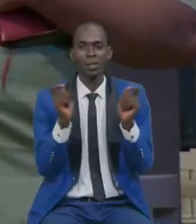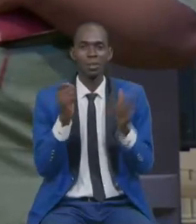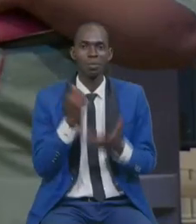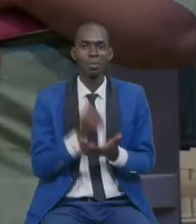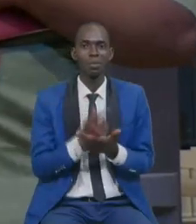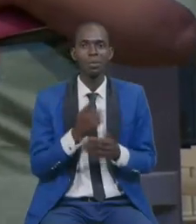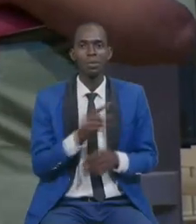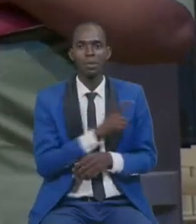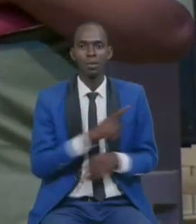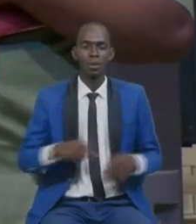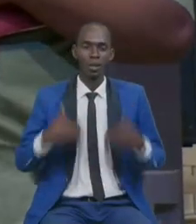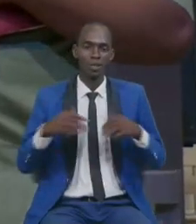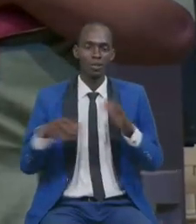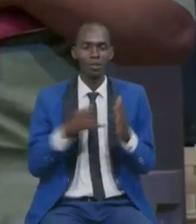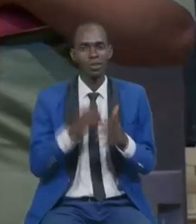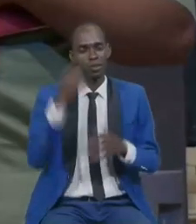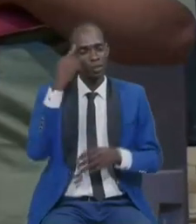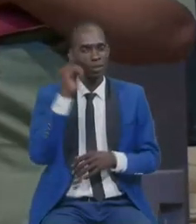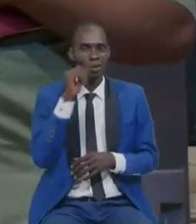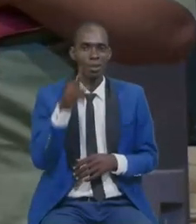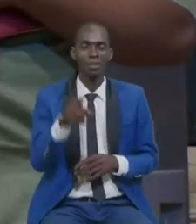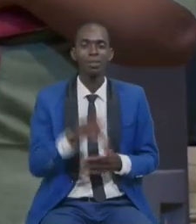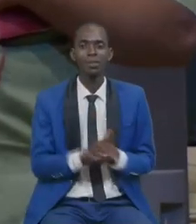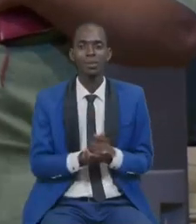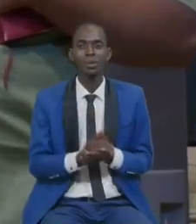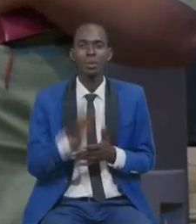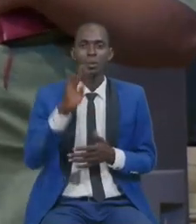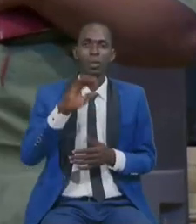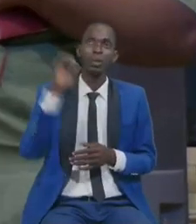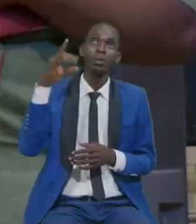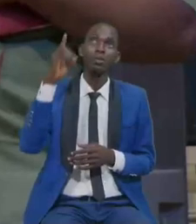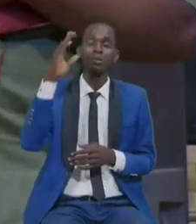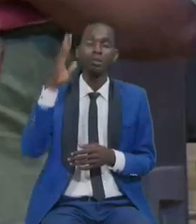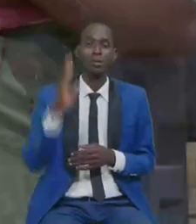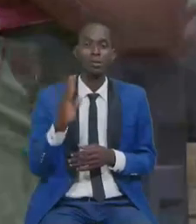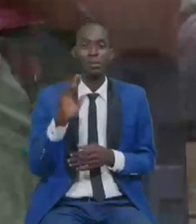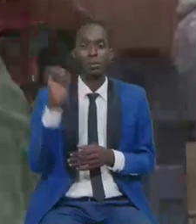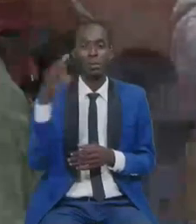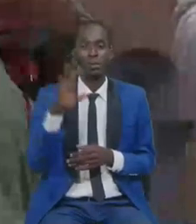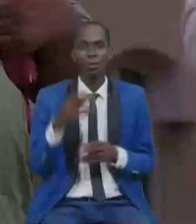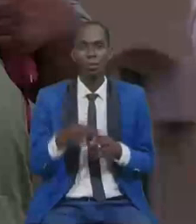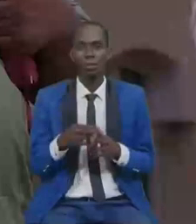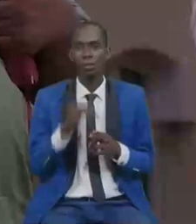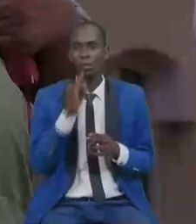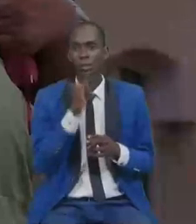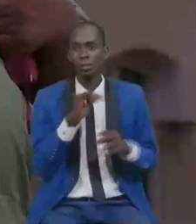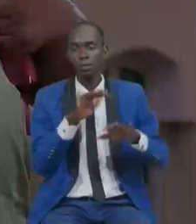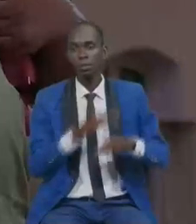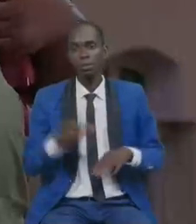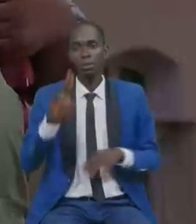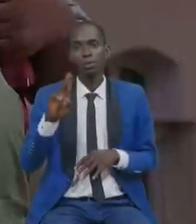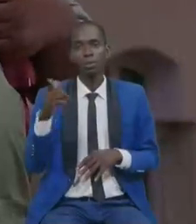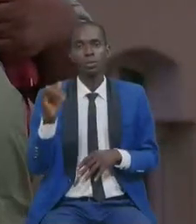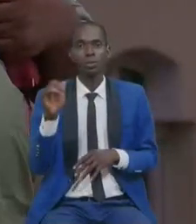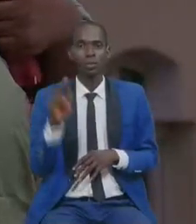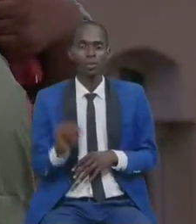Dieu l'a fait pour moi. Par la grâce de Dieu, on m'appelle Sœur Mercy Jim.